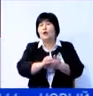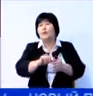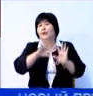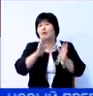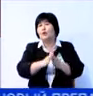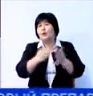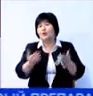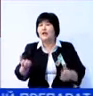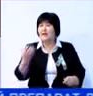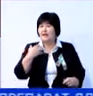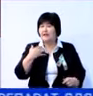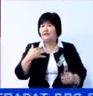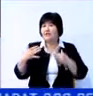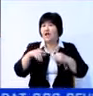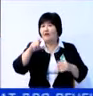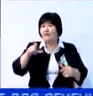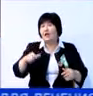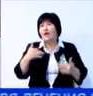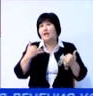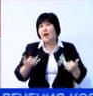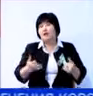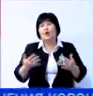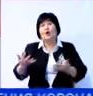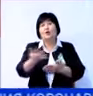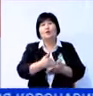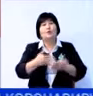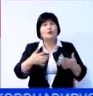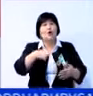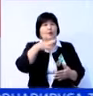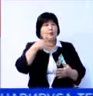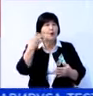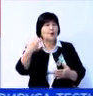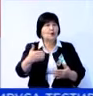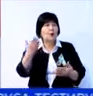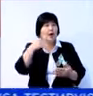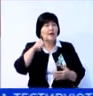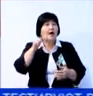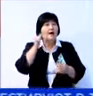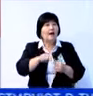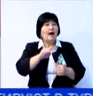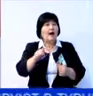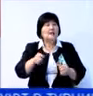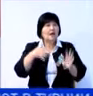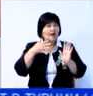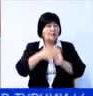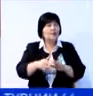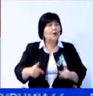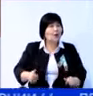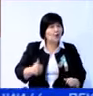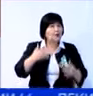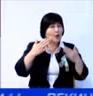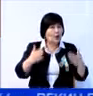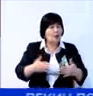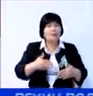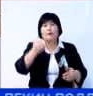целую книгу о кызылординских фронтовиках. На сегодня собрано уже несколько сотен видео. Каждая из них проникнута гордостью, любовью